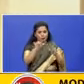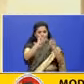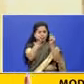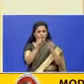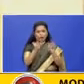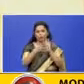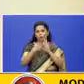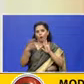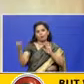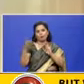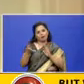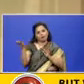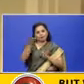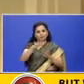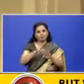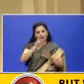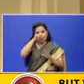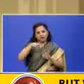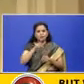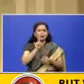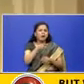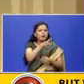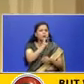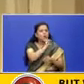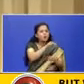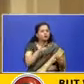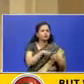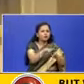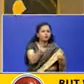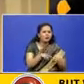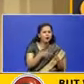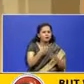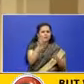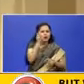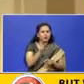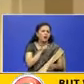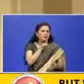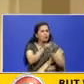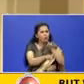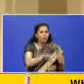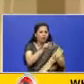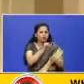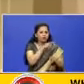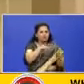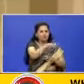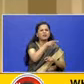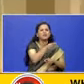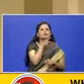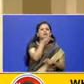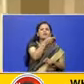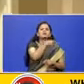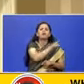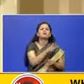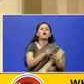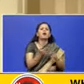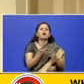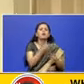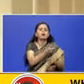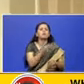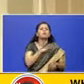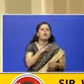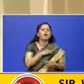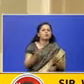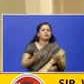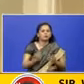में आ गया है। लेकिन जब आपको अपने रिश्तेदार परिचित सब बातें पूछते होंगे तो आप उनको क्या बताते हैं? क्या फायदा